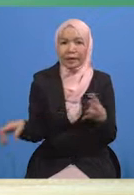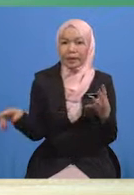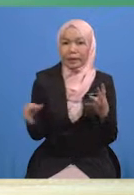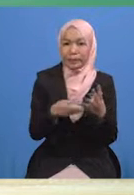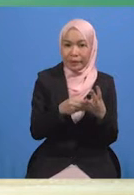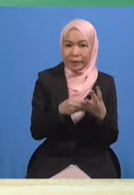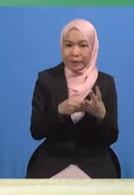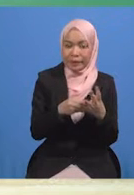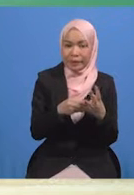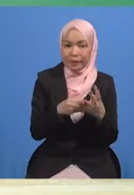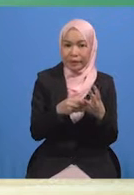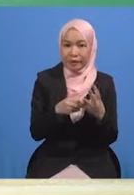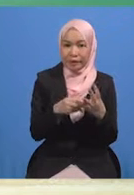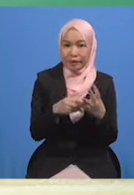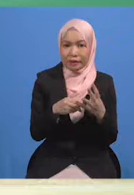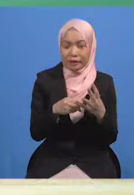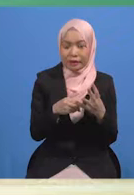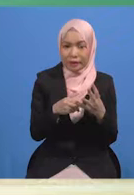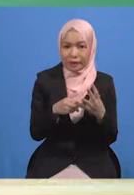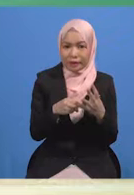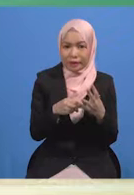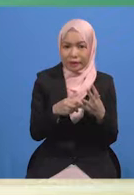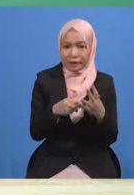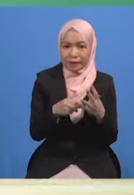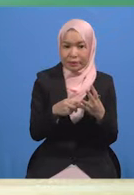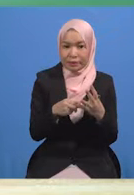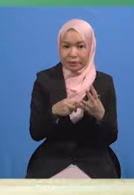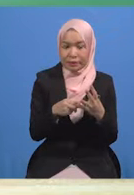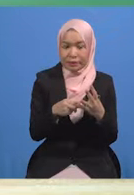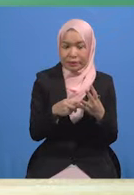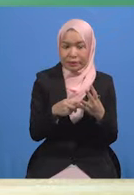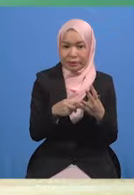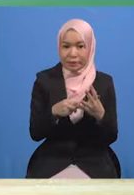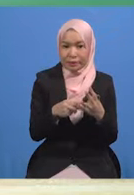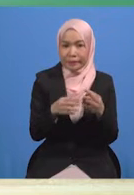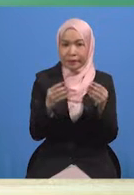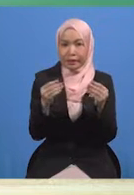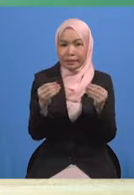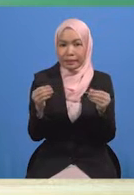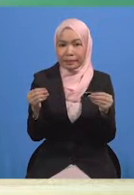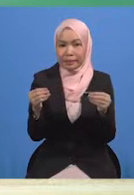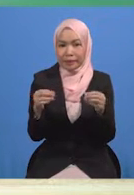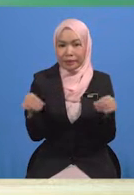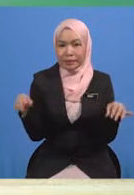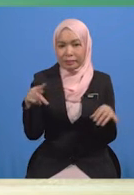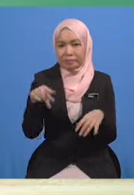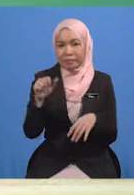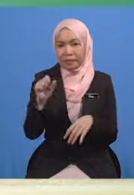Yang keempat, pokok kaktus. Jawapannya,